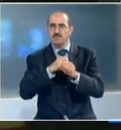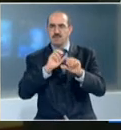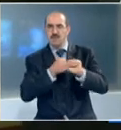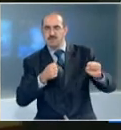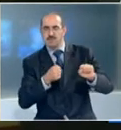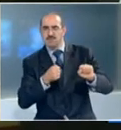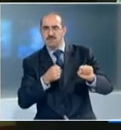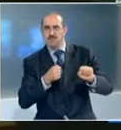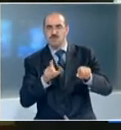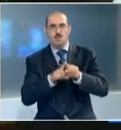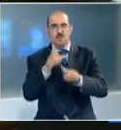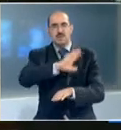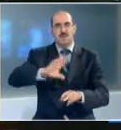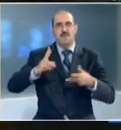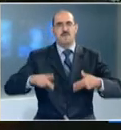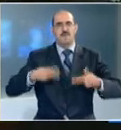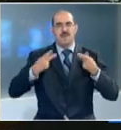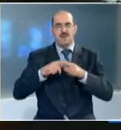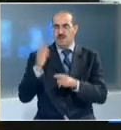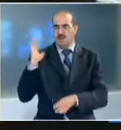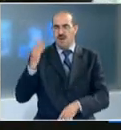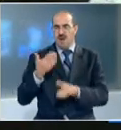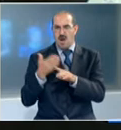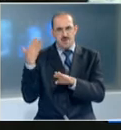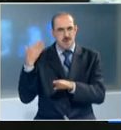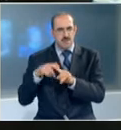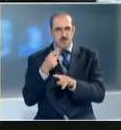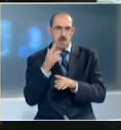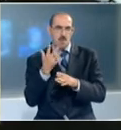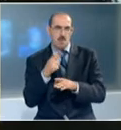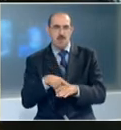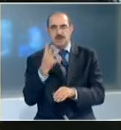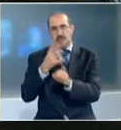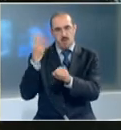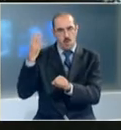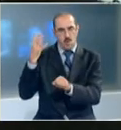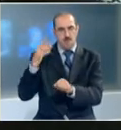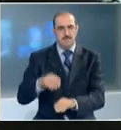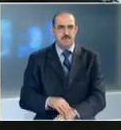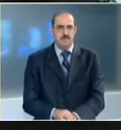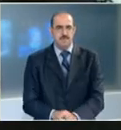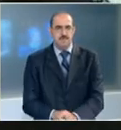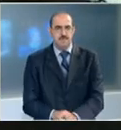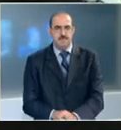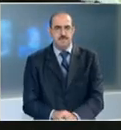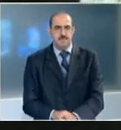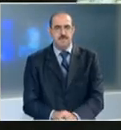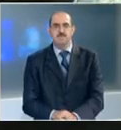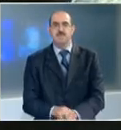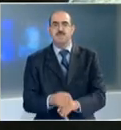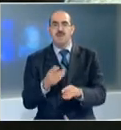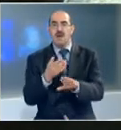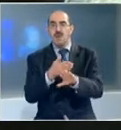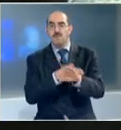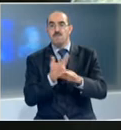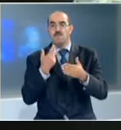عاش في الأراضي العثمانية خلال تقريبا 4 سنوات، وهو كان يسكن في